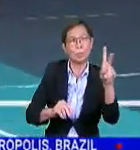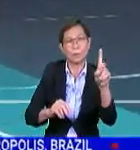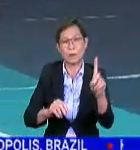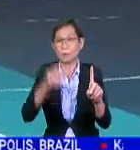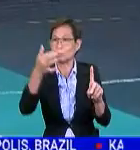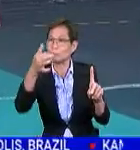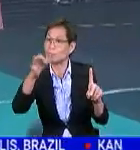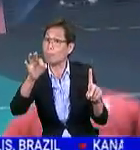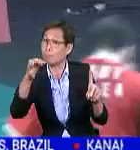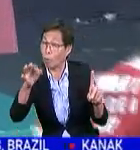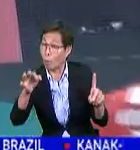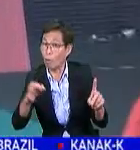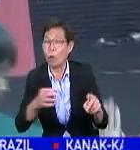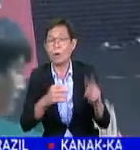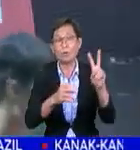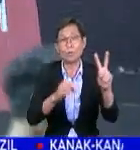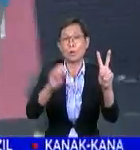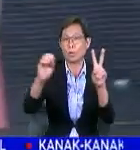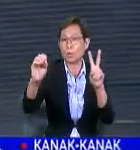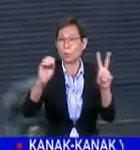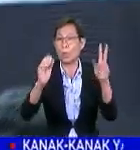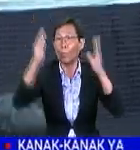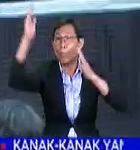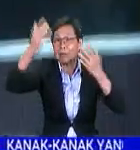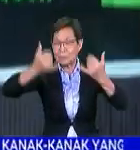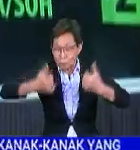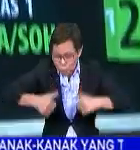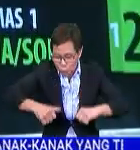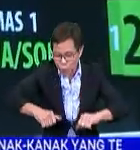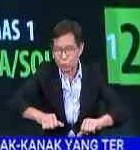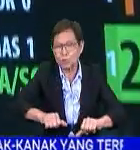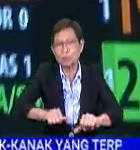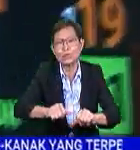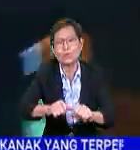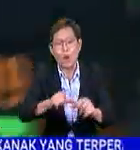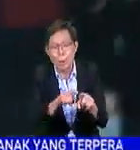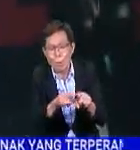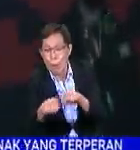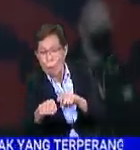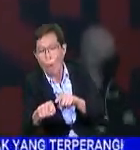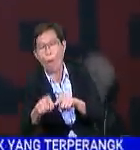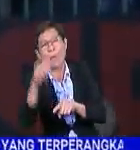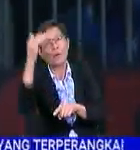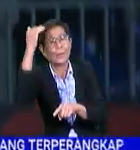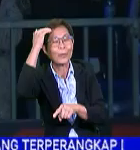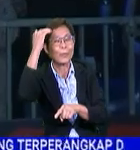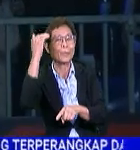21-19. 2-0, Malaysia kini terus mendahului Korea Selatan.